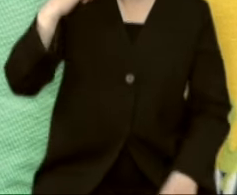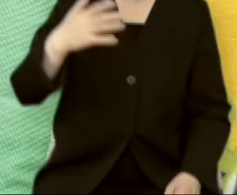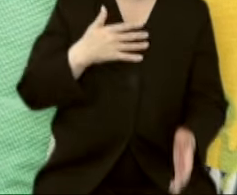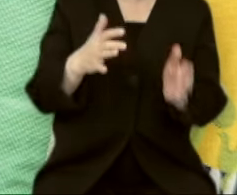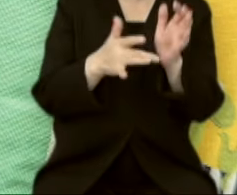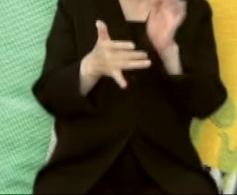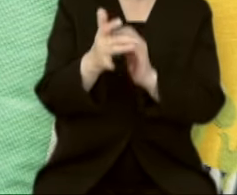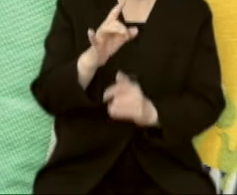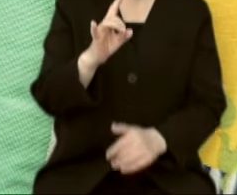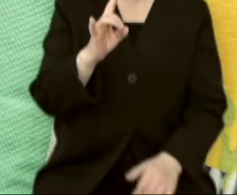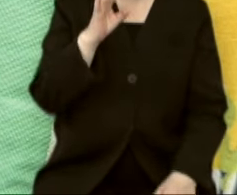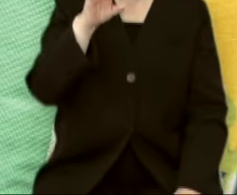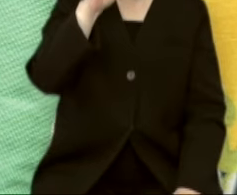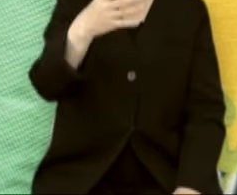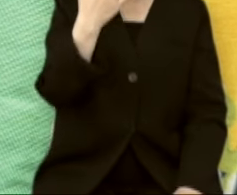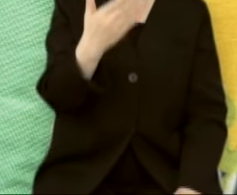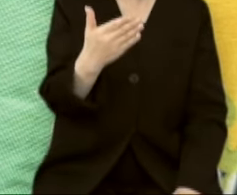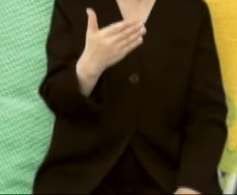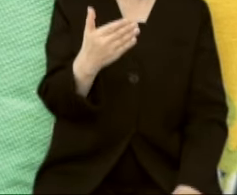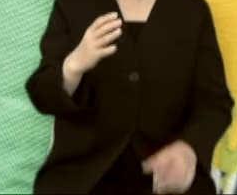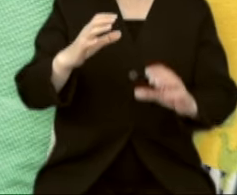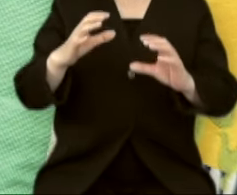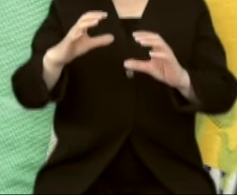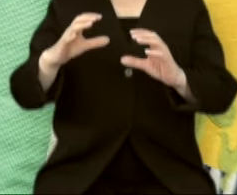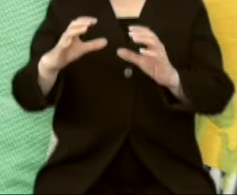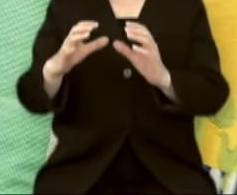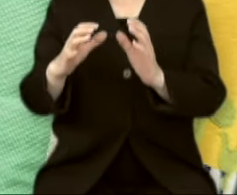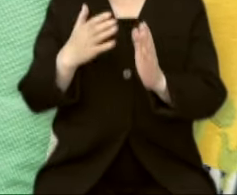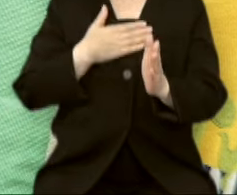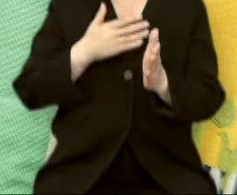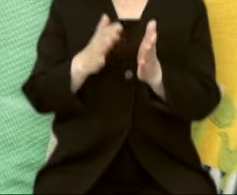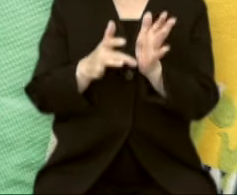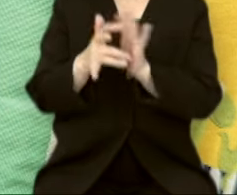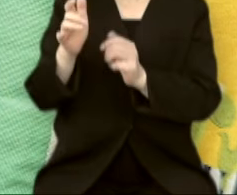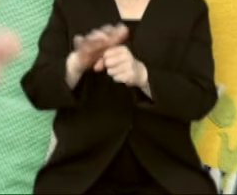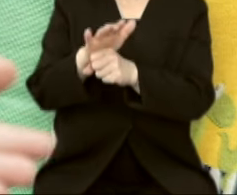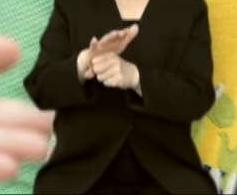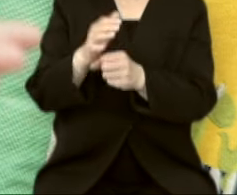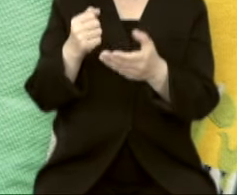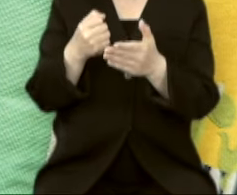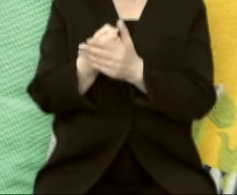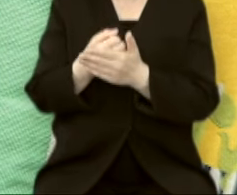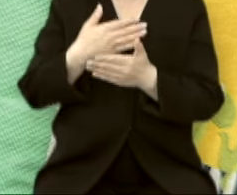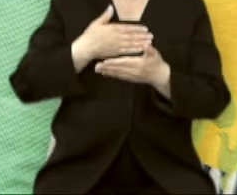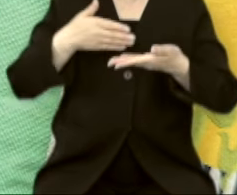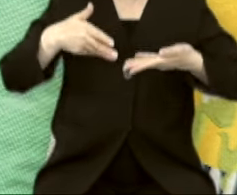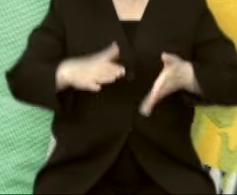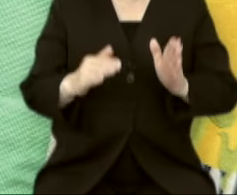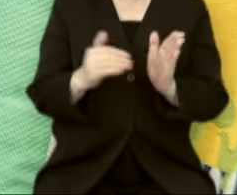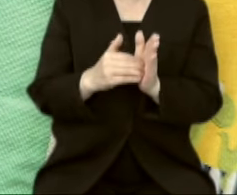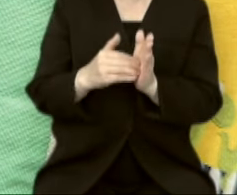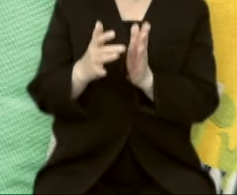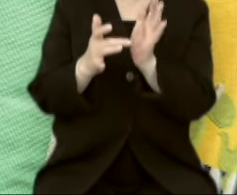나는 예수님께서 이 세상을 사랑하셔서 이 세상에 오셨고 나를 위해 십자가 돌아가신 그 예수님을 나는 사랑하고 예수님께서